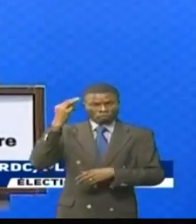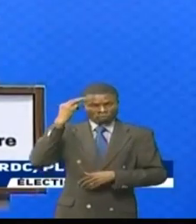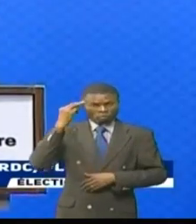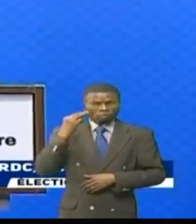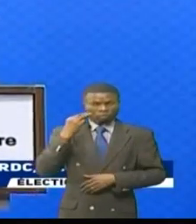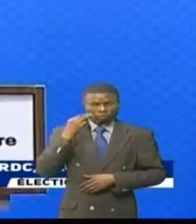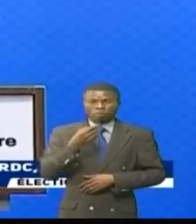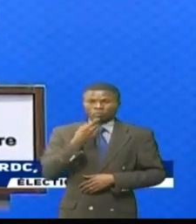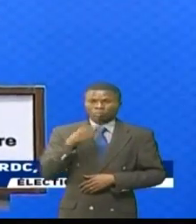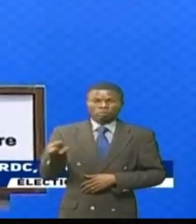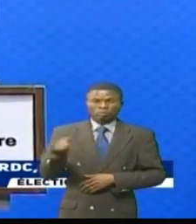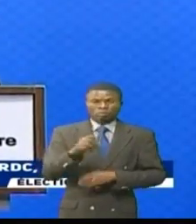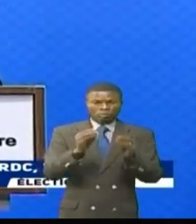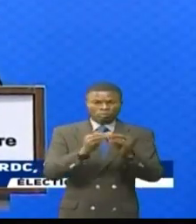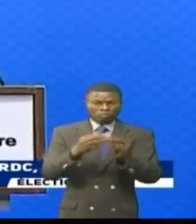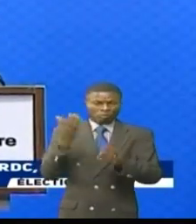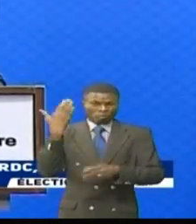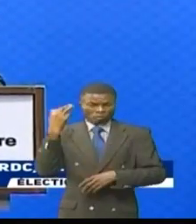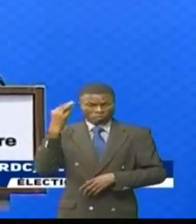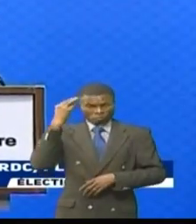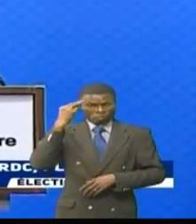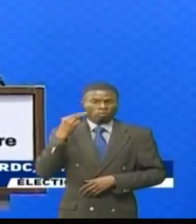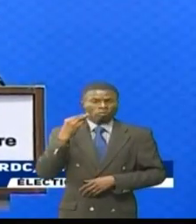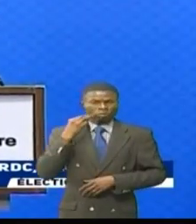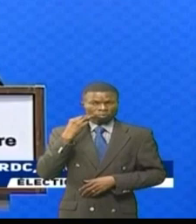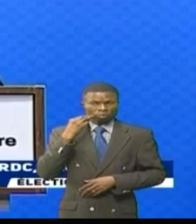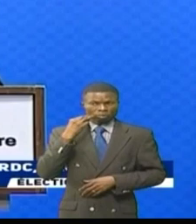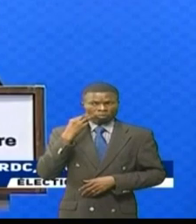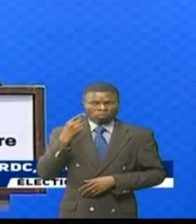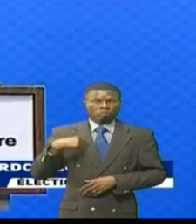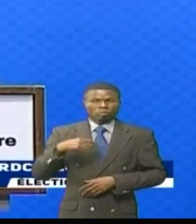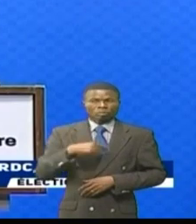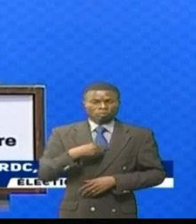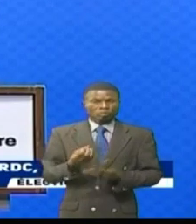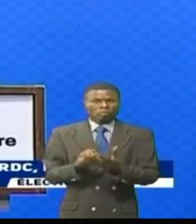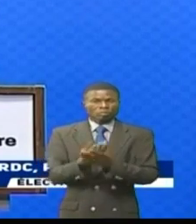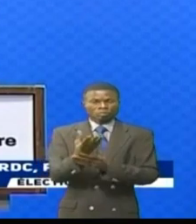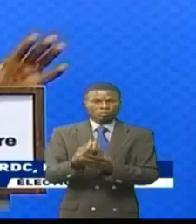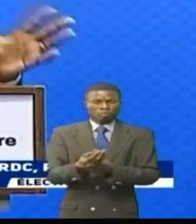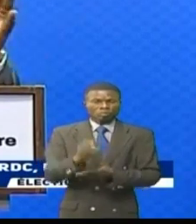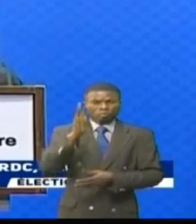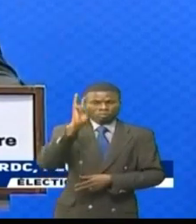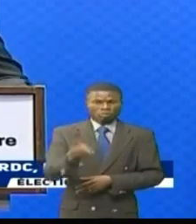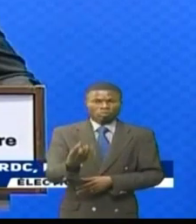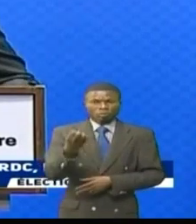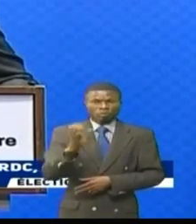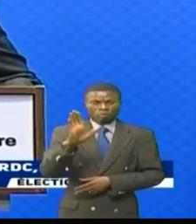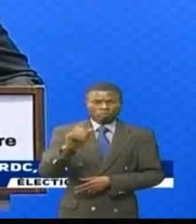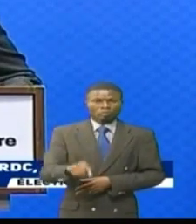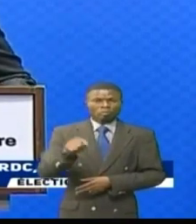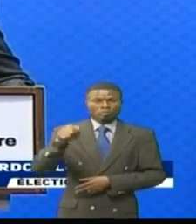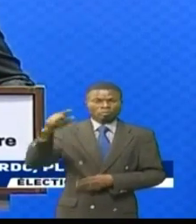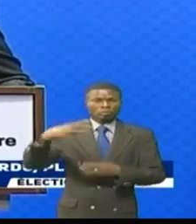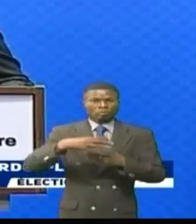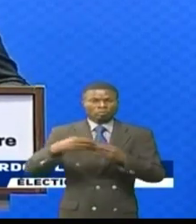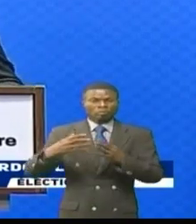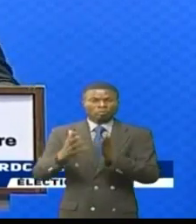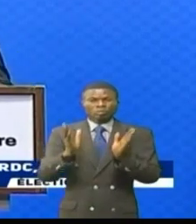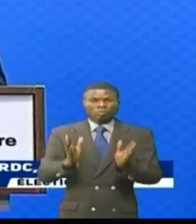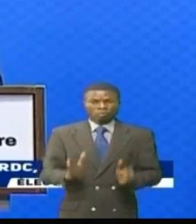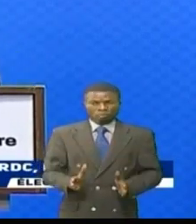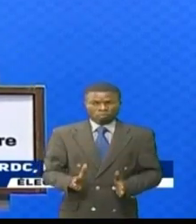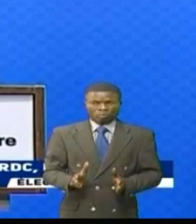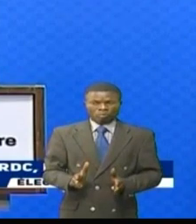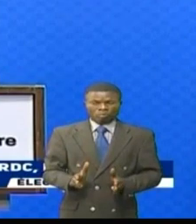J'avais dit au dernier conseil de ministres que nous avions déjà dépensé 345 millions, si je me souviens bien,